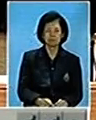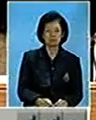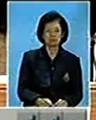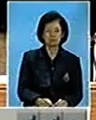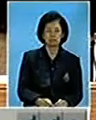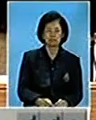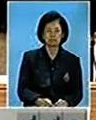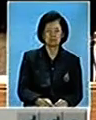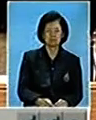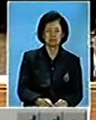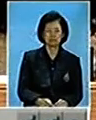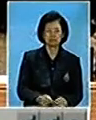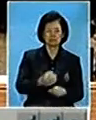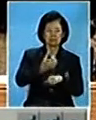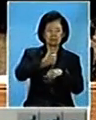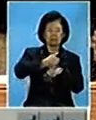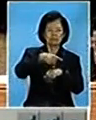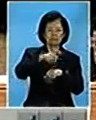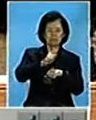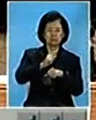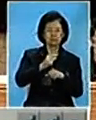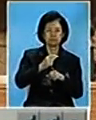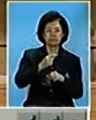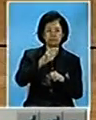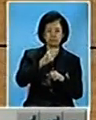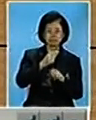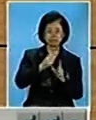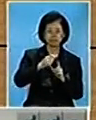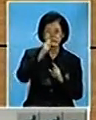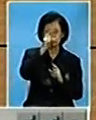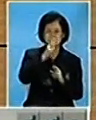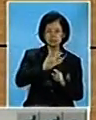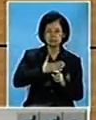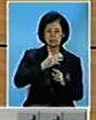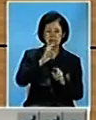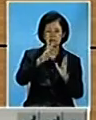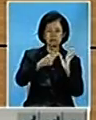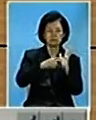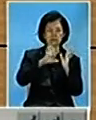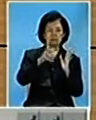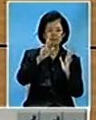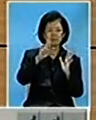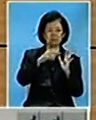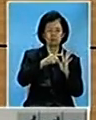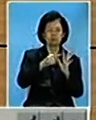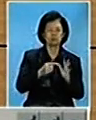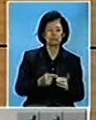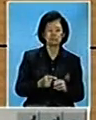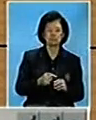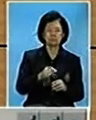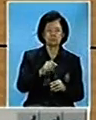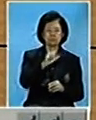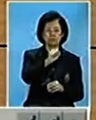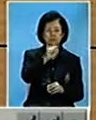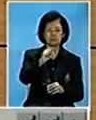ท่านประธานที่เคารพกระผมนายวัชระเพชรทองสมาชิกสภา